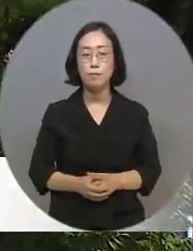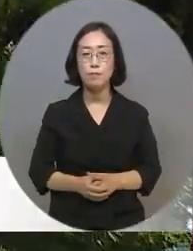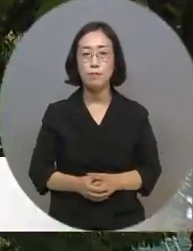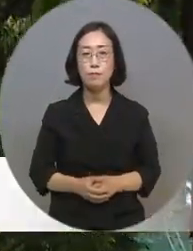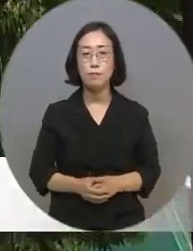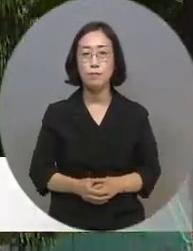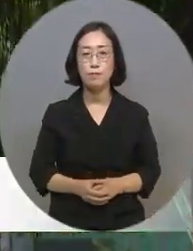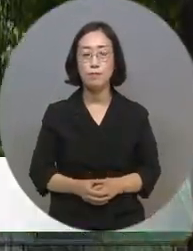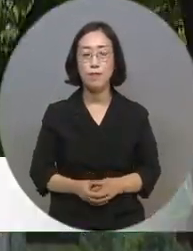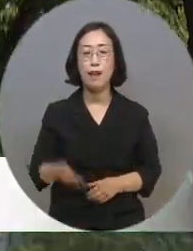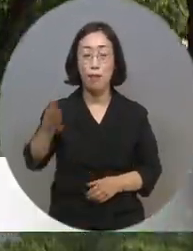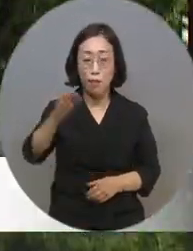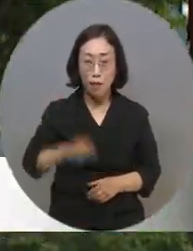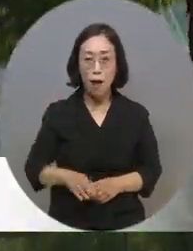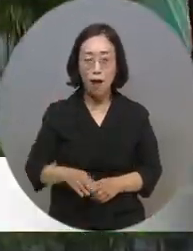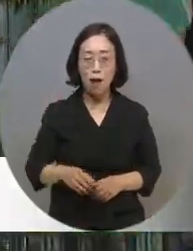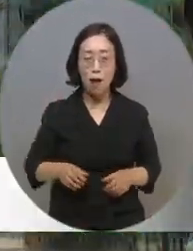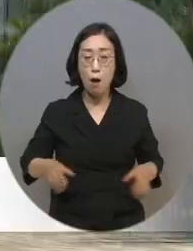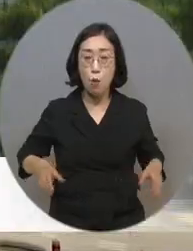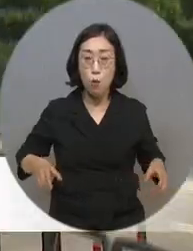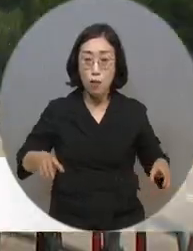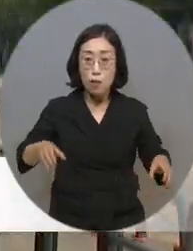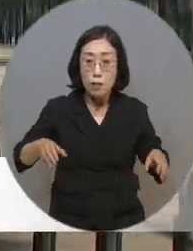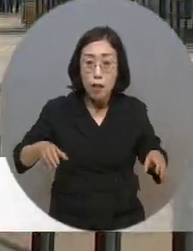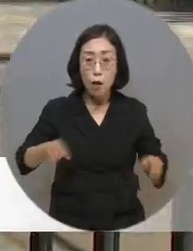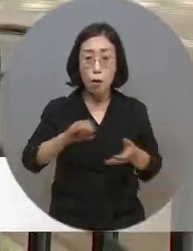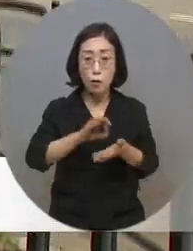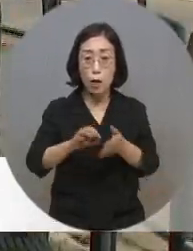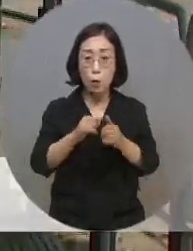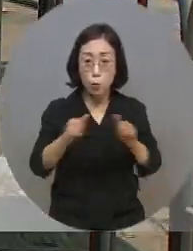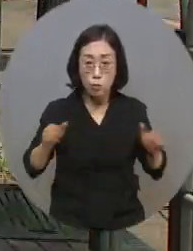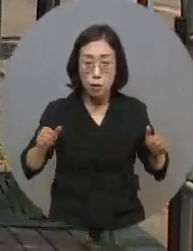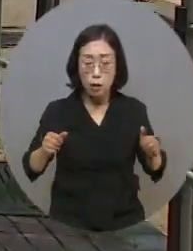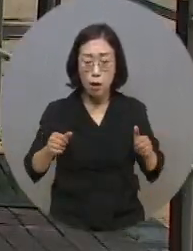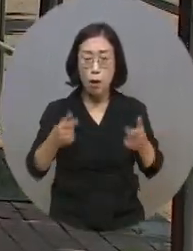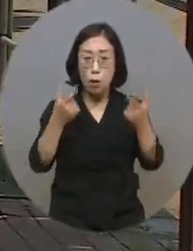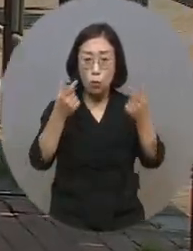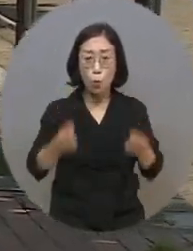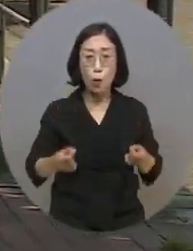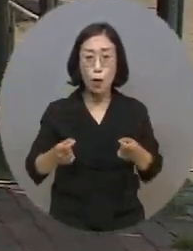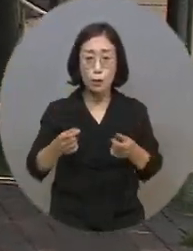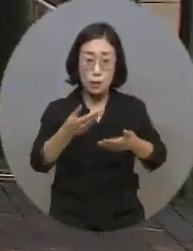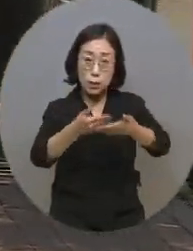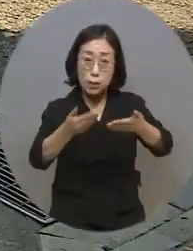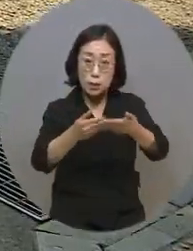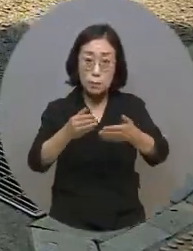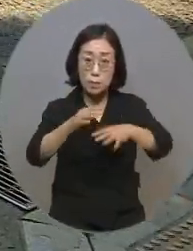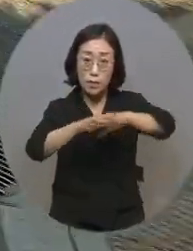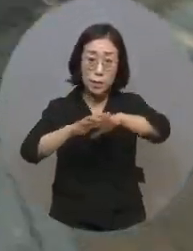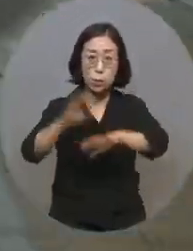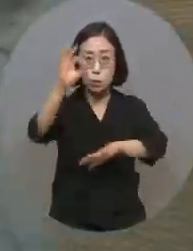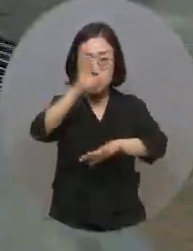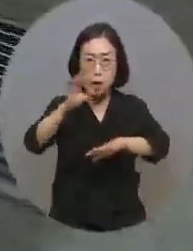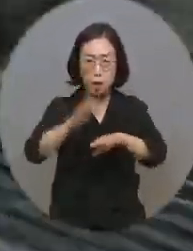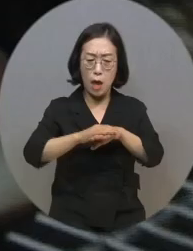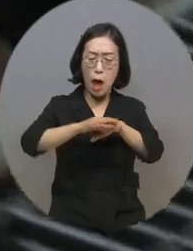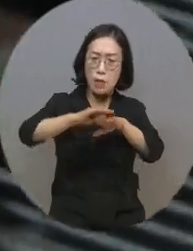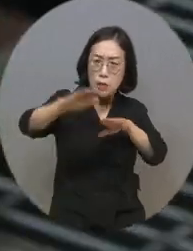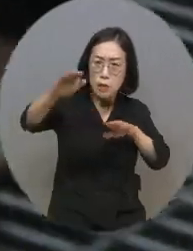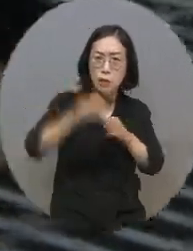있습니다 하지만 휠체어 사용자가 일반 지도를 보고 돌아다니기에는 안내되지 않은 장애물과 경사로